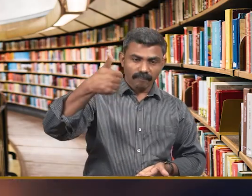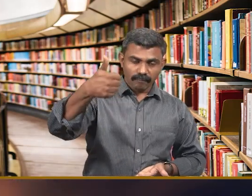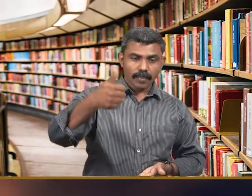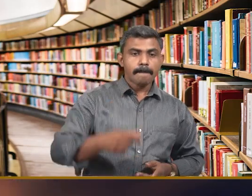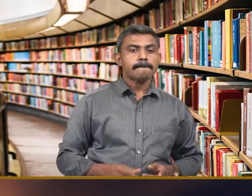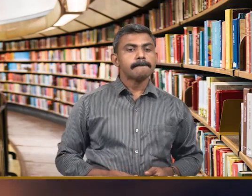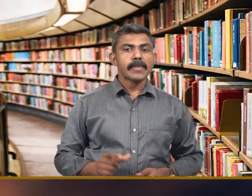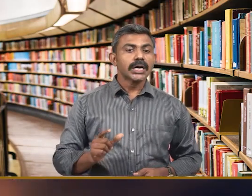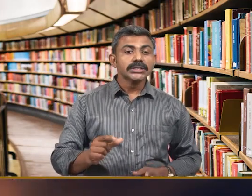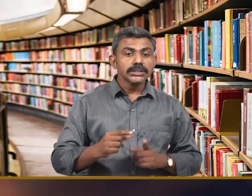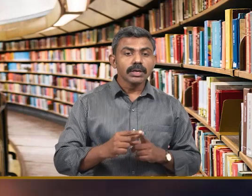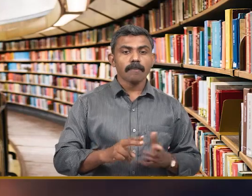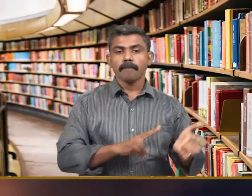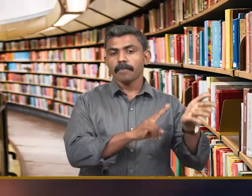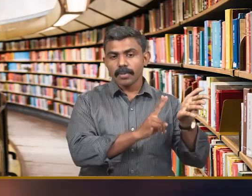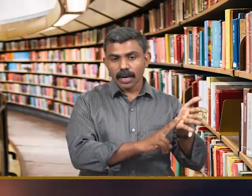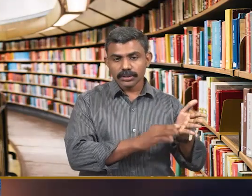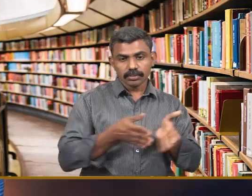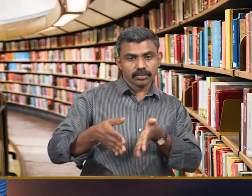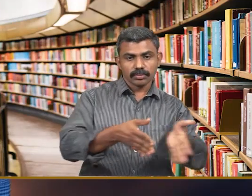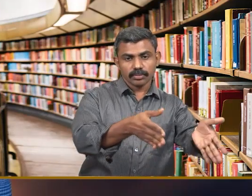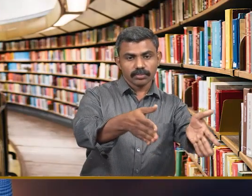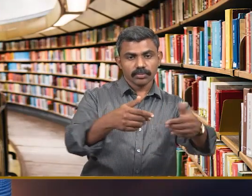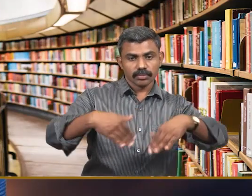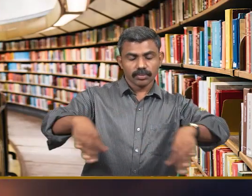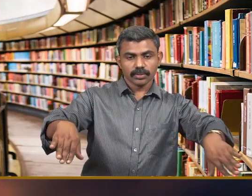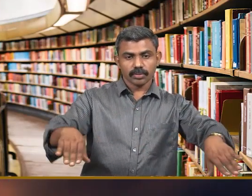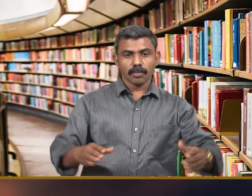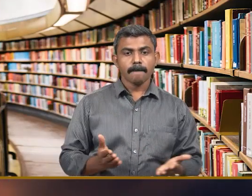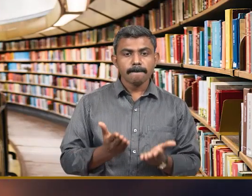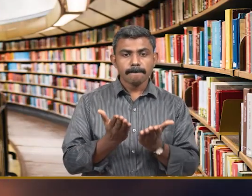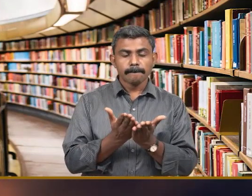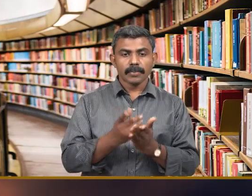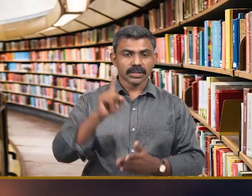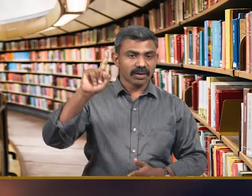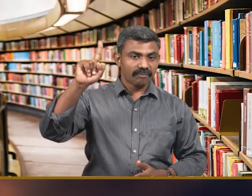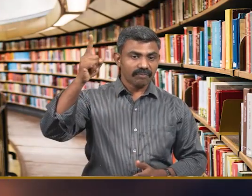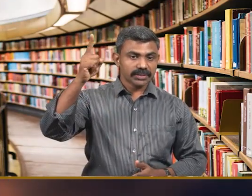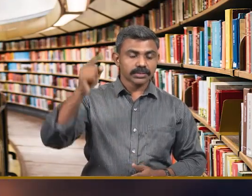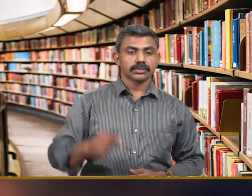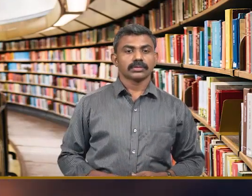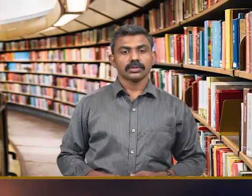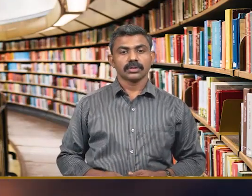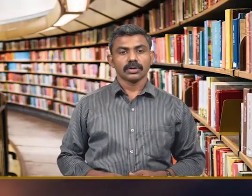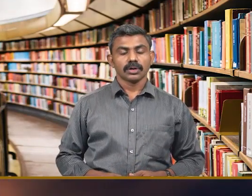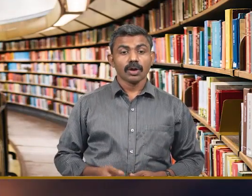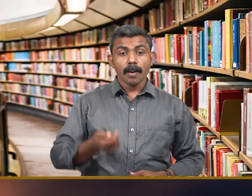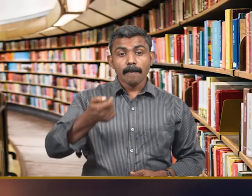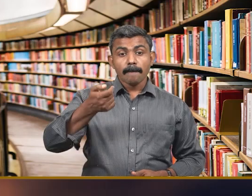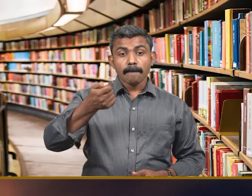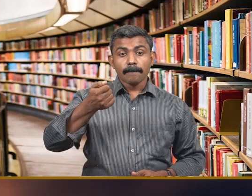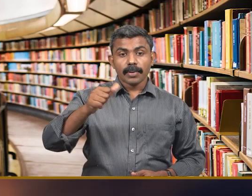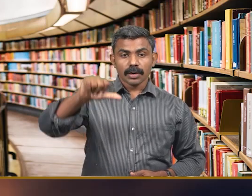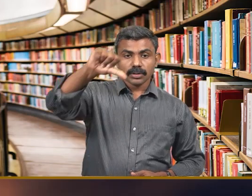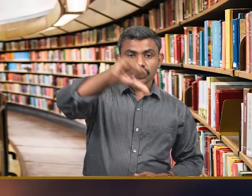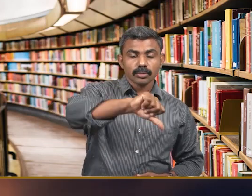நாசிசமும் தலை தூக்கியது என்று சொல்லலாம். சரி, இப்போ நம்ம பாடத்தில் ஃபஸ்ட்டு செக்மெண்ட்டில் என்ன பார்த்தோம், இப்போ வந்து பொருளாதார பெருமந்தம்,